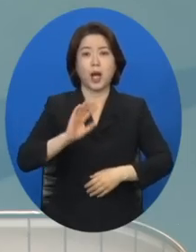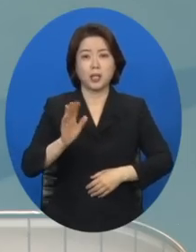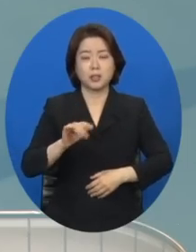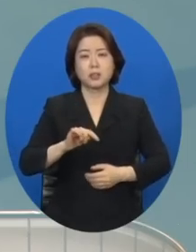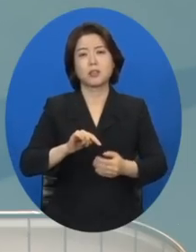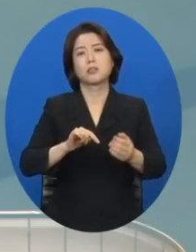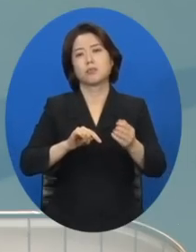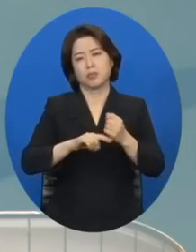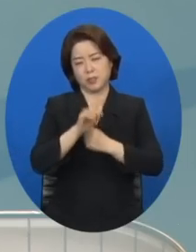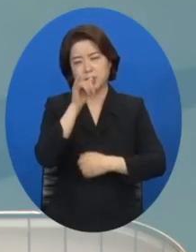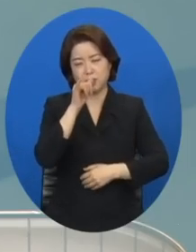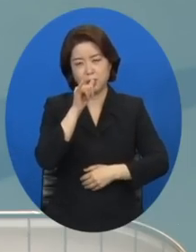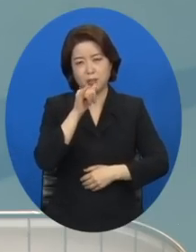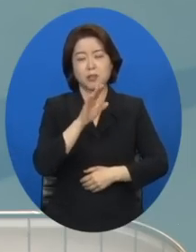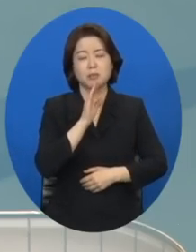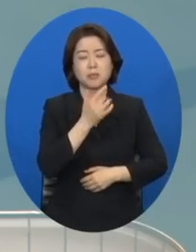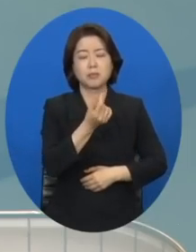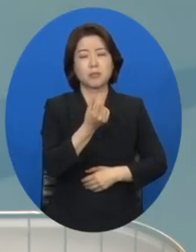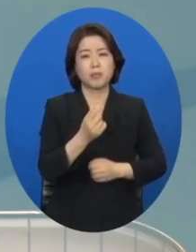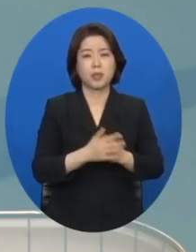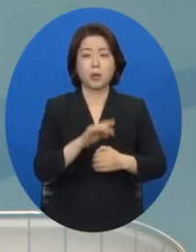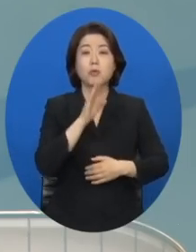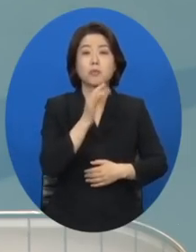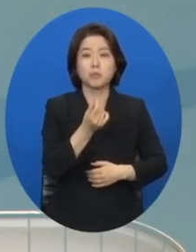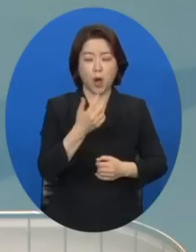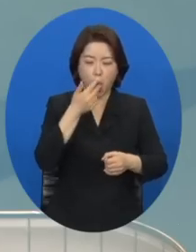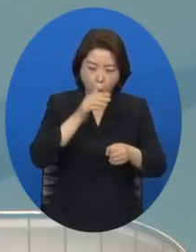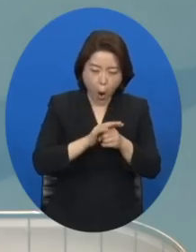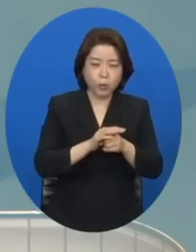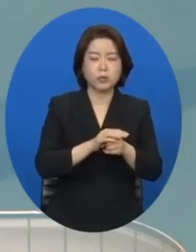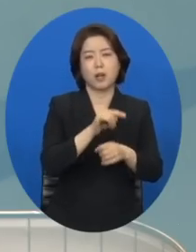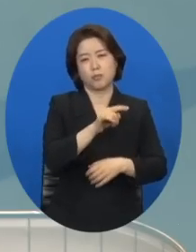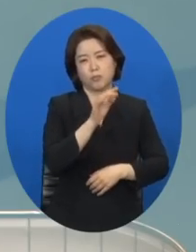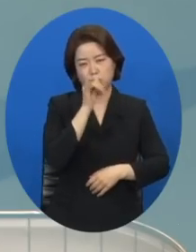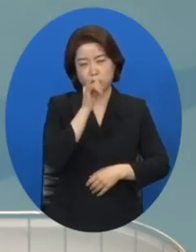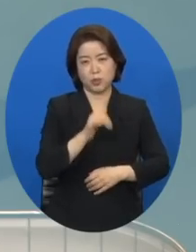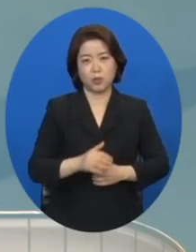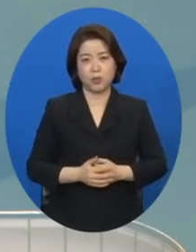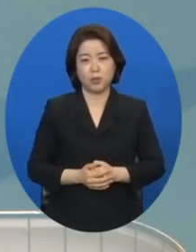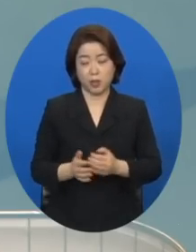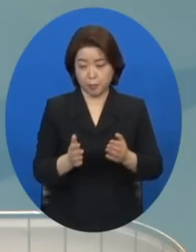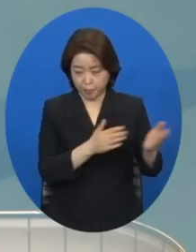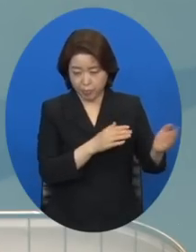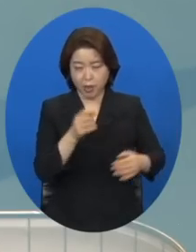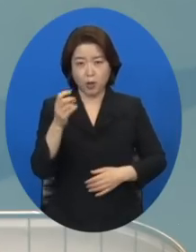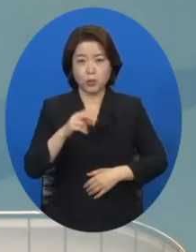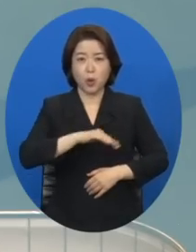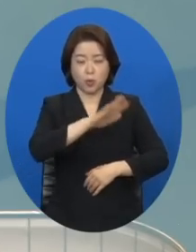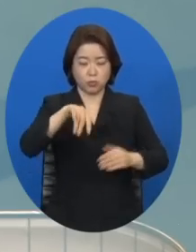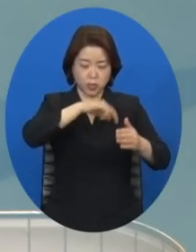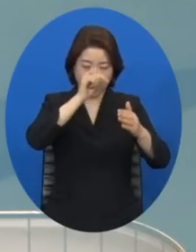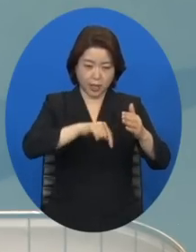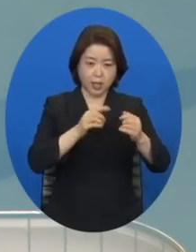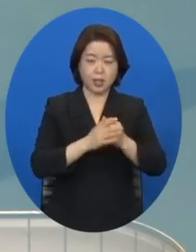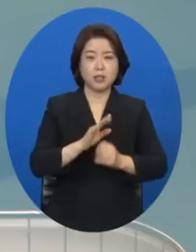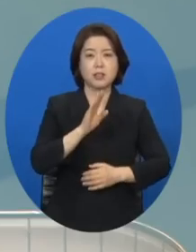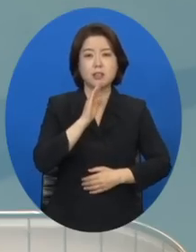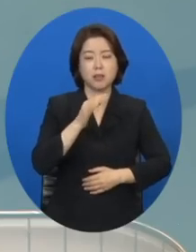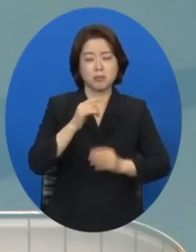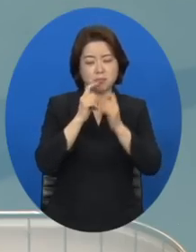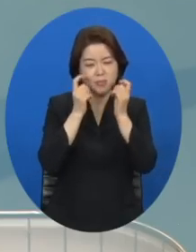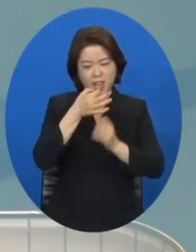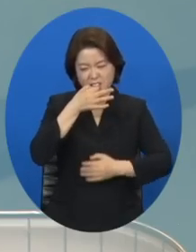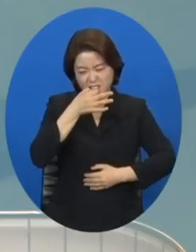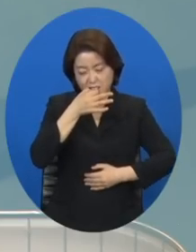그것도 물론 맞습니다 그것도 분명히 있어요 억울한 부분도 분명히 있습니다 한편으로 정말 우리 안에 이기적인 모습이